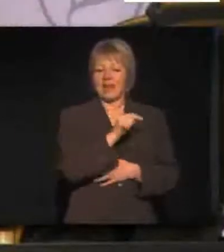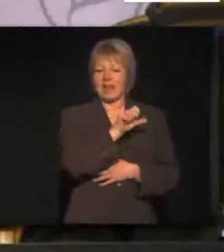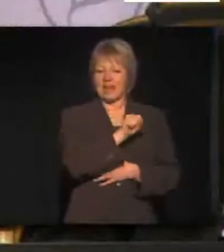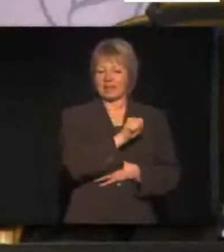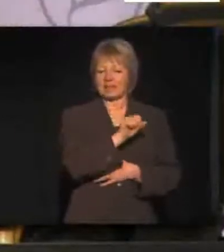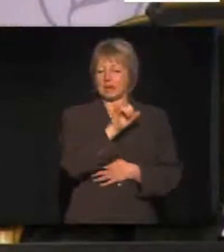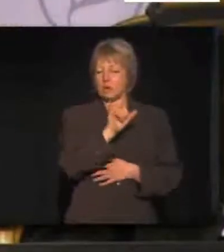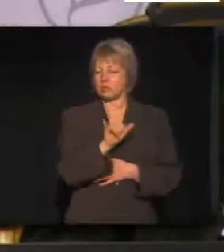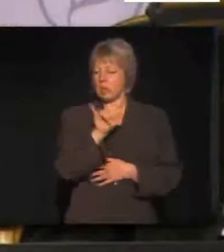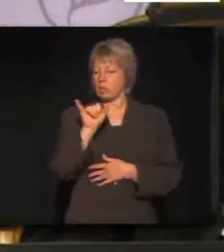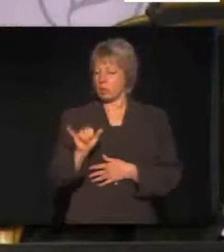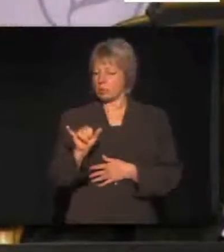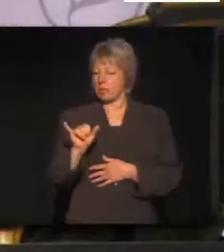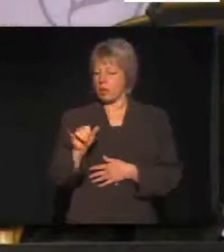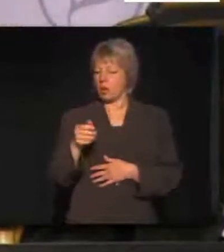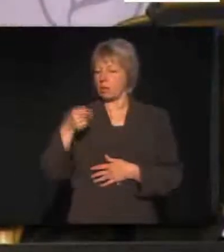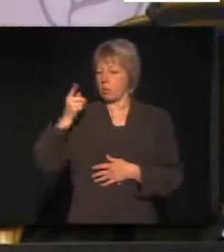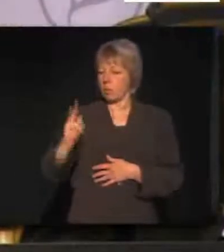Y1